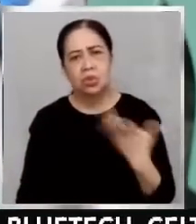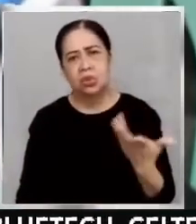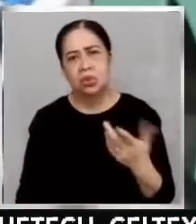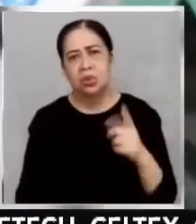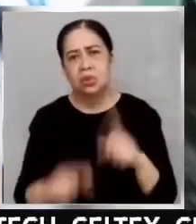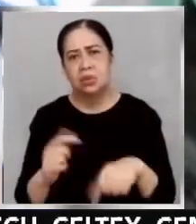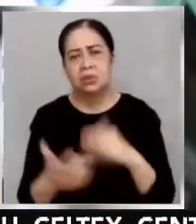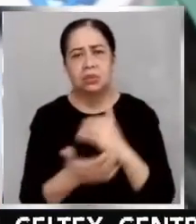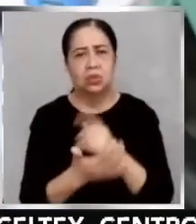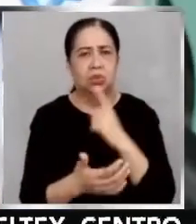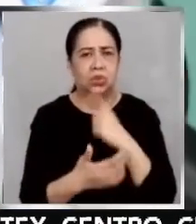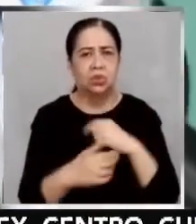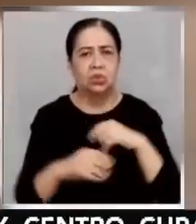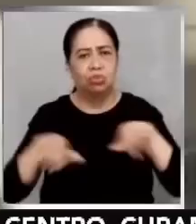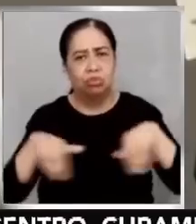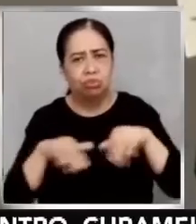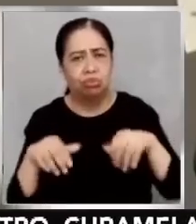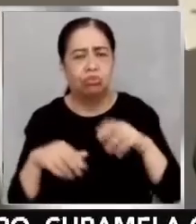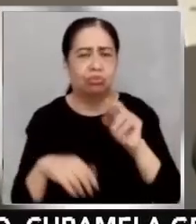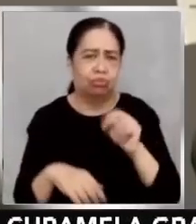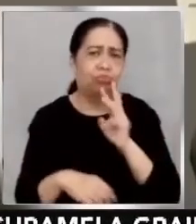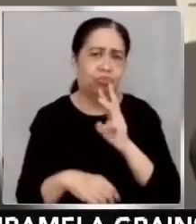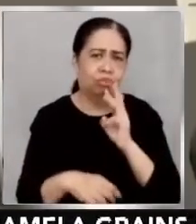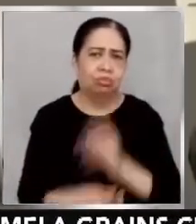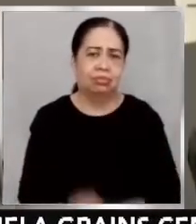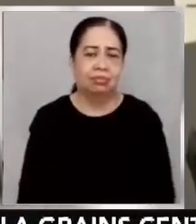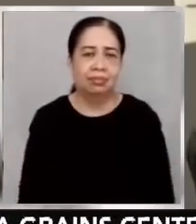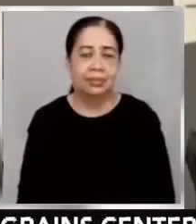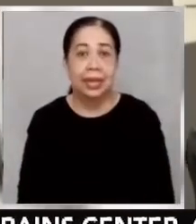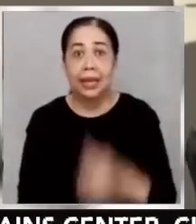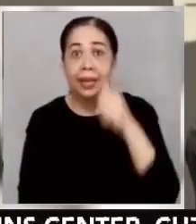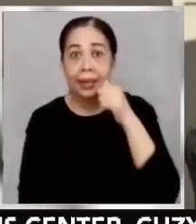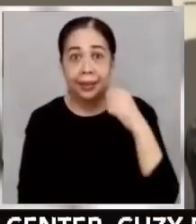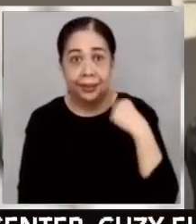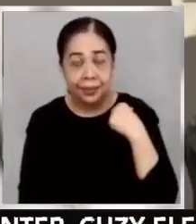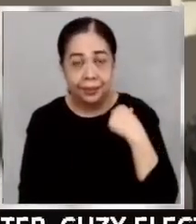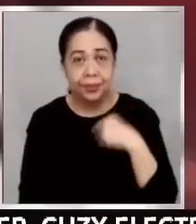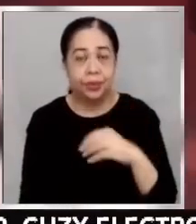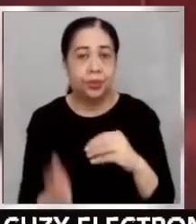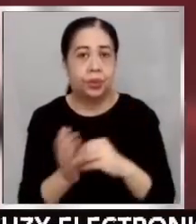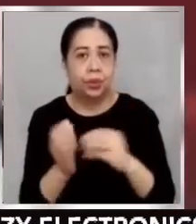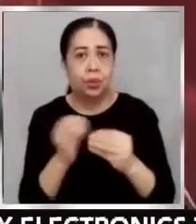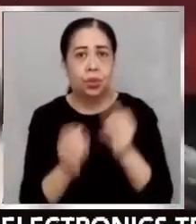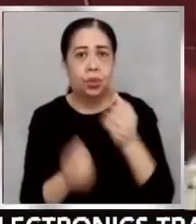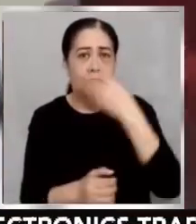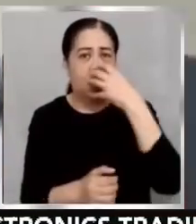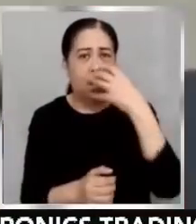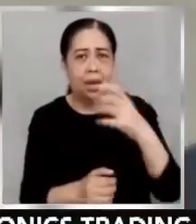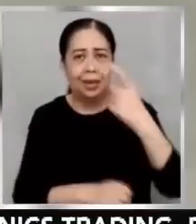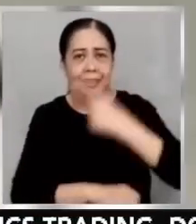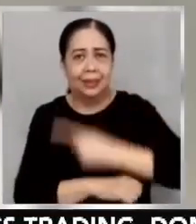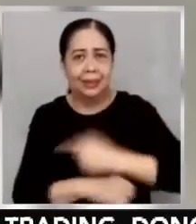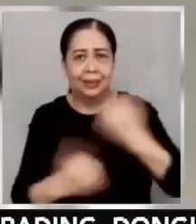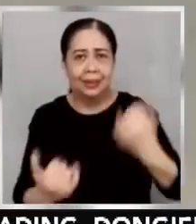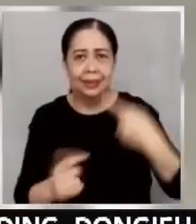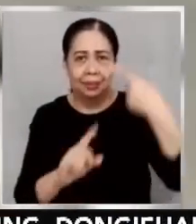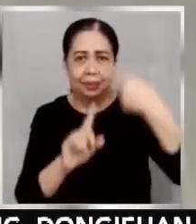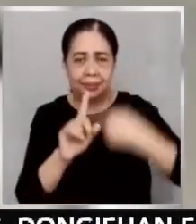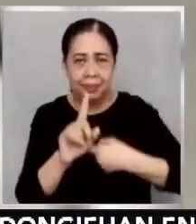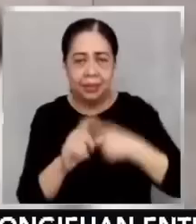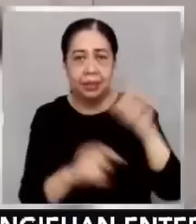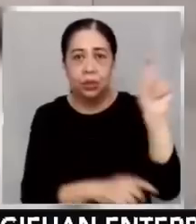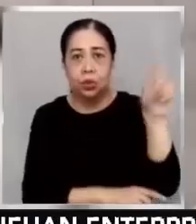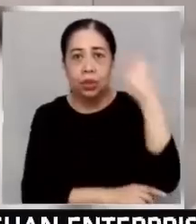ang paglangoy sa tubig. Kahapon, naitala ang pinakamainit na araw ngayong buwan sa Tugigaraw,